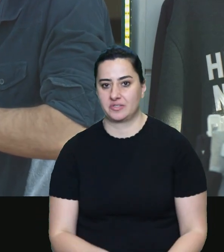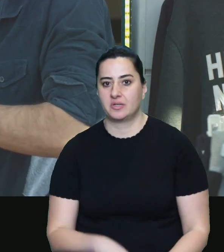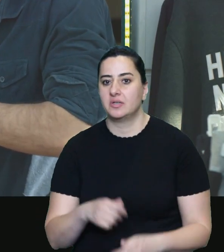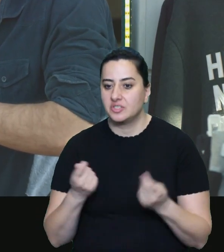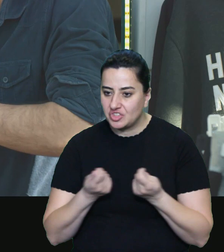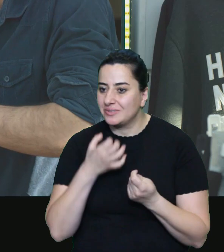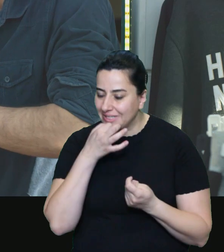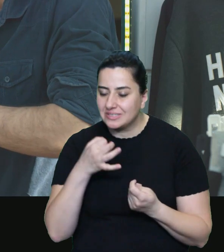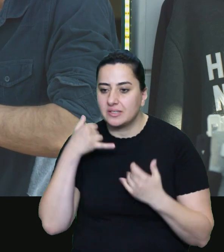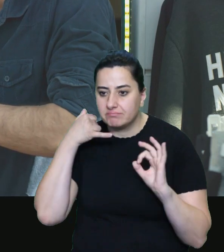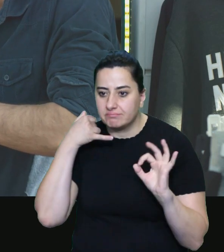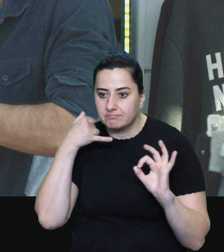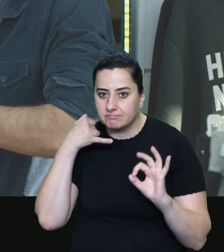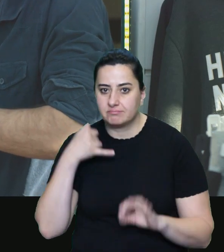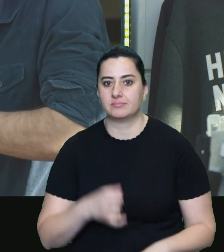Çalışma izni.